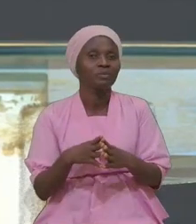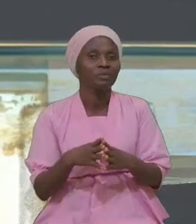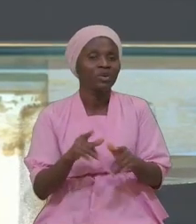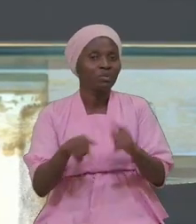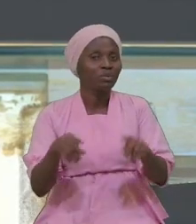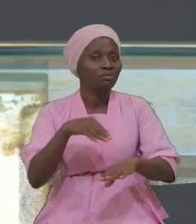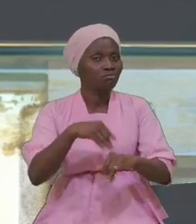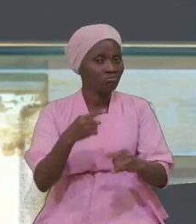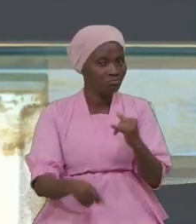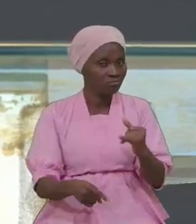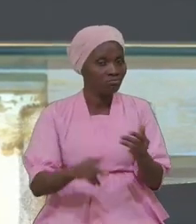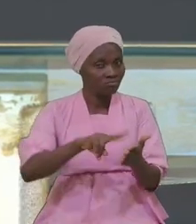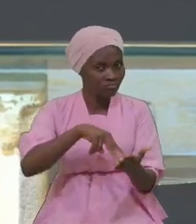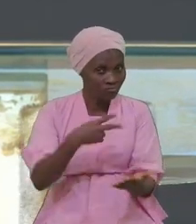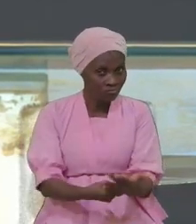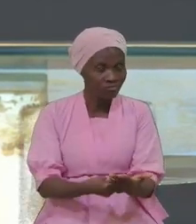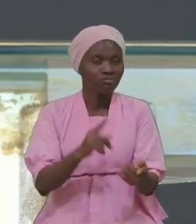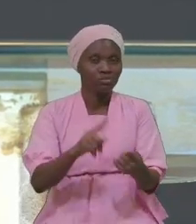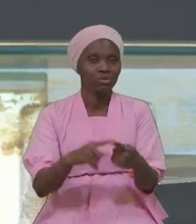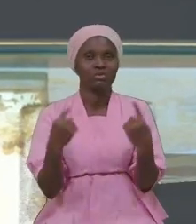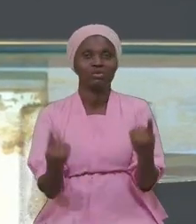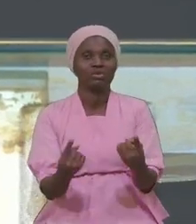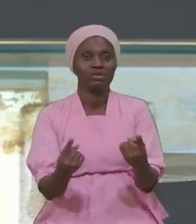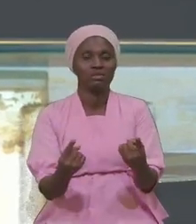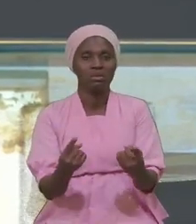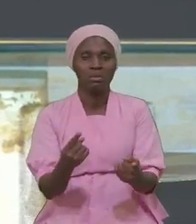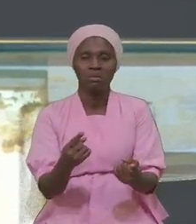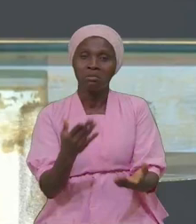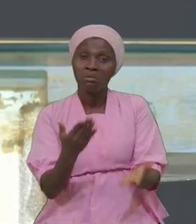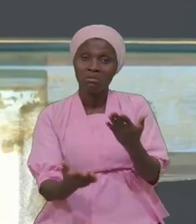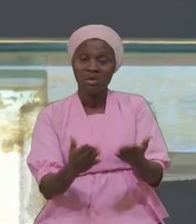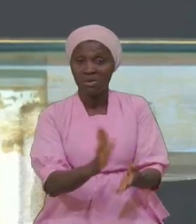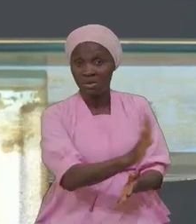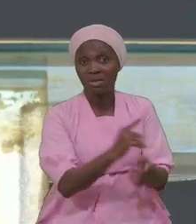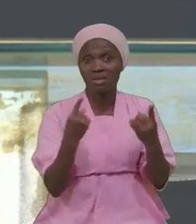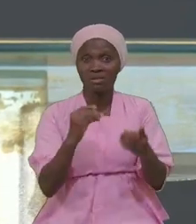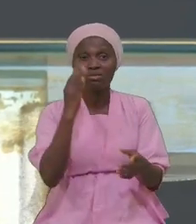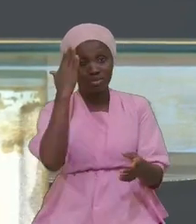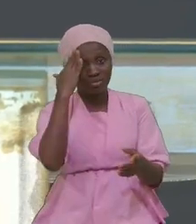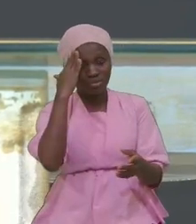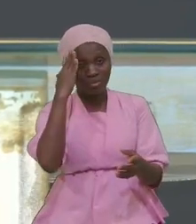ont succombé au péché. Peut-être le péché est connu